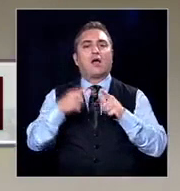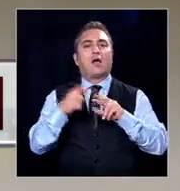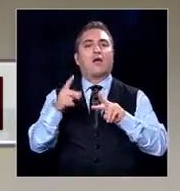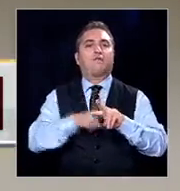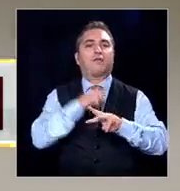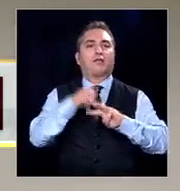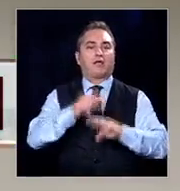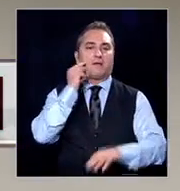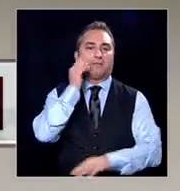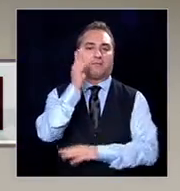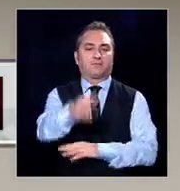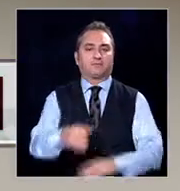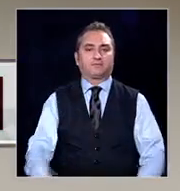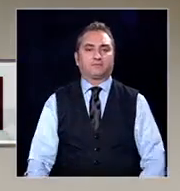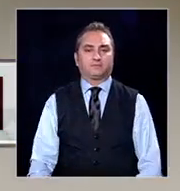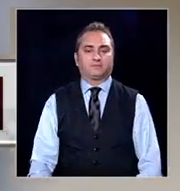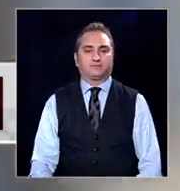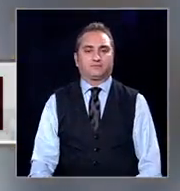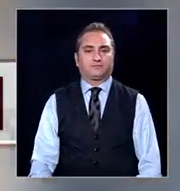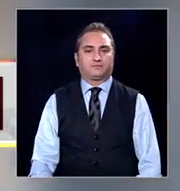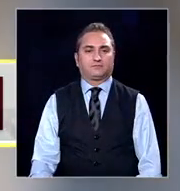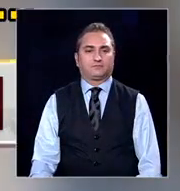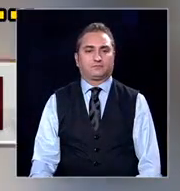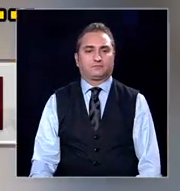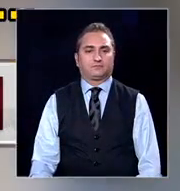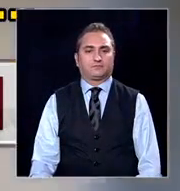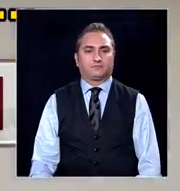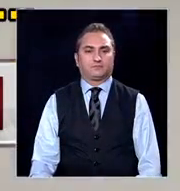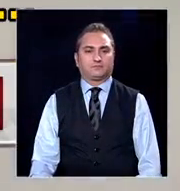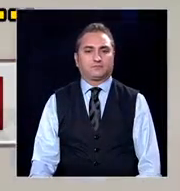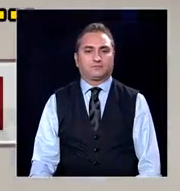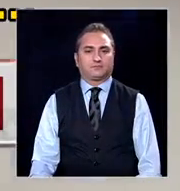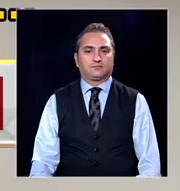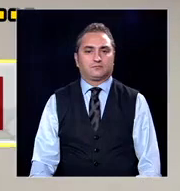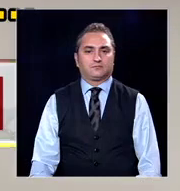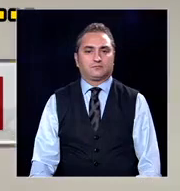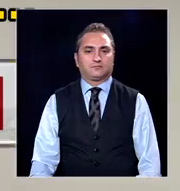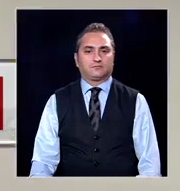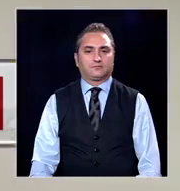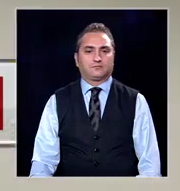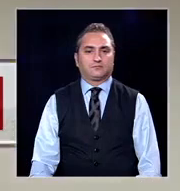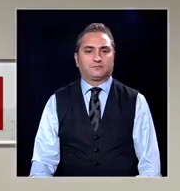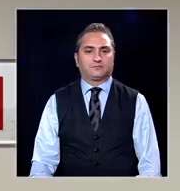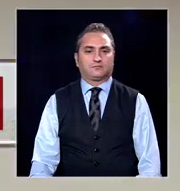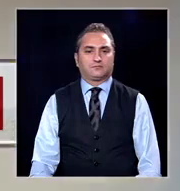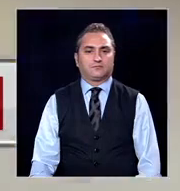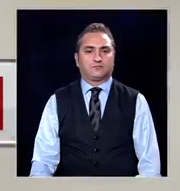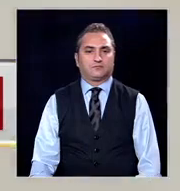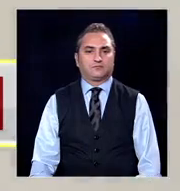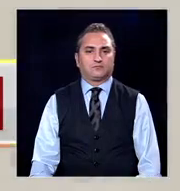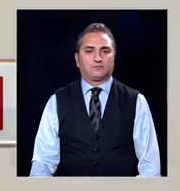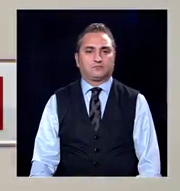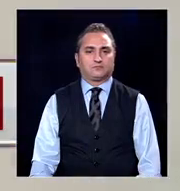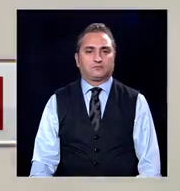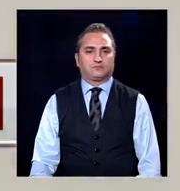orada bakacaklar. Sen çekiyor musun bizi? Evet, çekiyorum. Niye? Çünkü yavruları götürüyorsunuz, evet, anne kalıyor. Çok